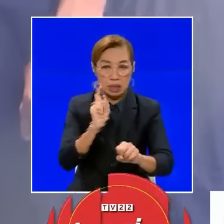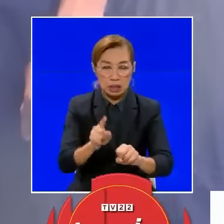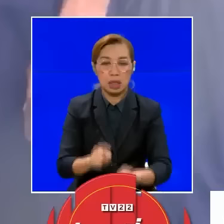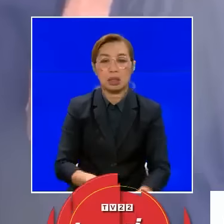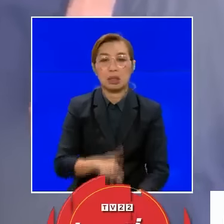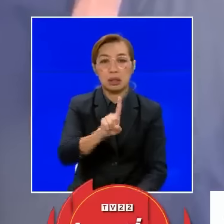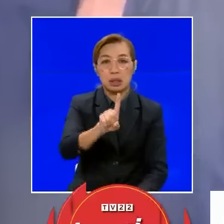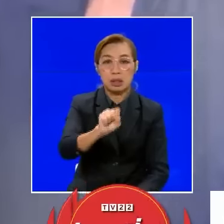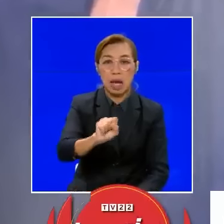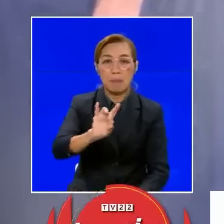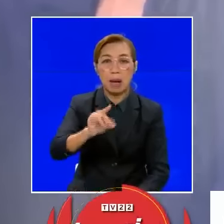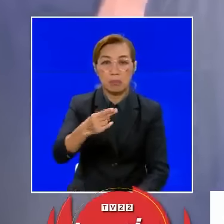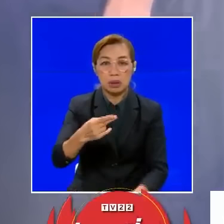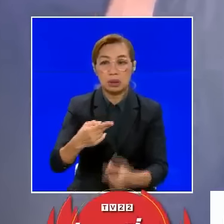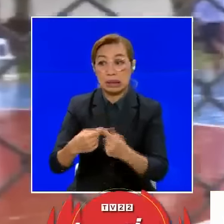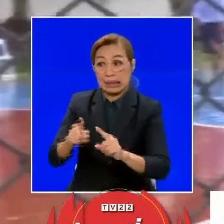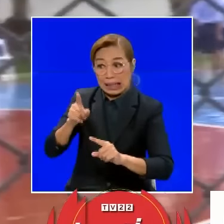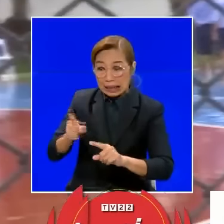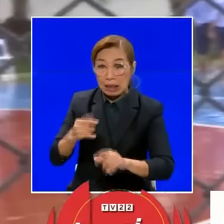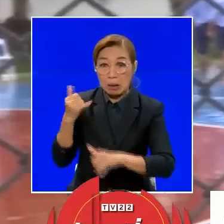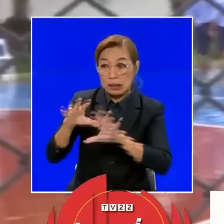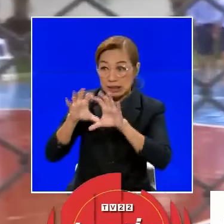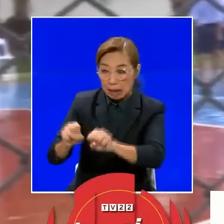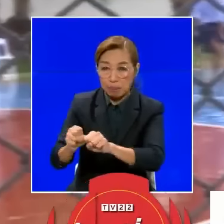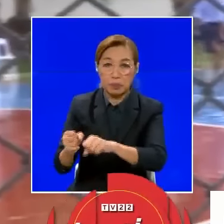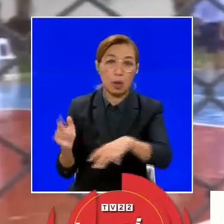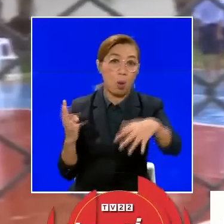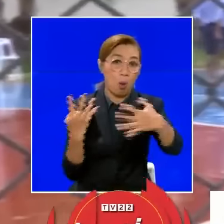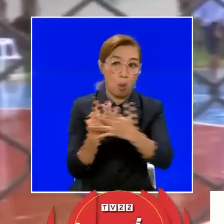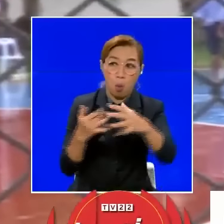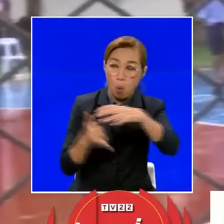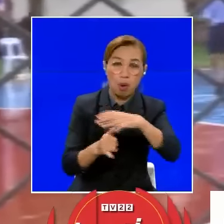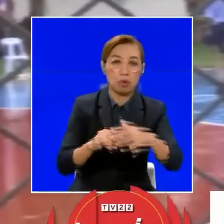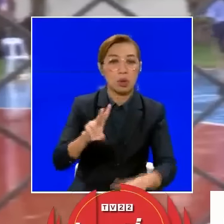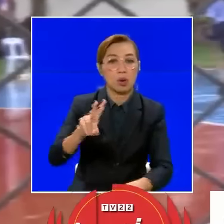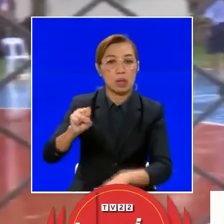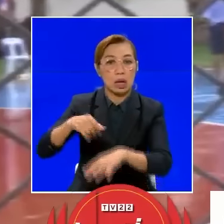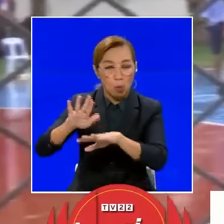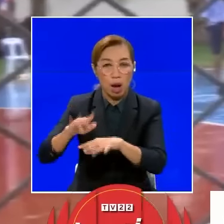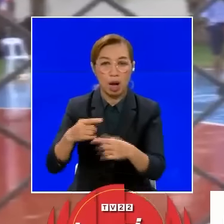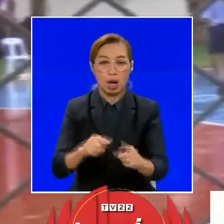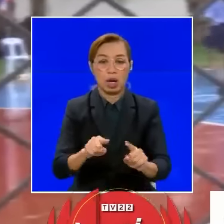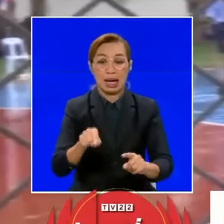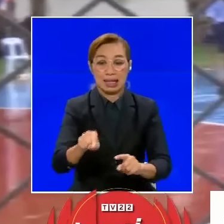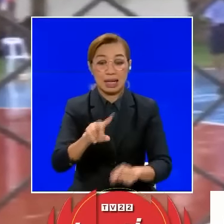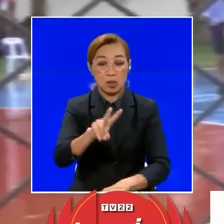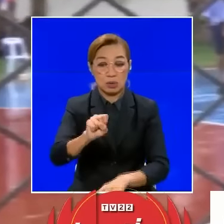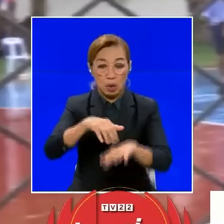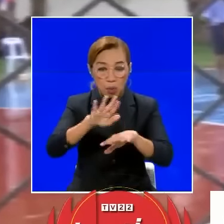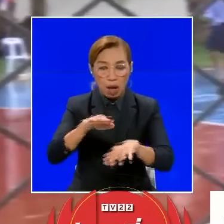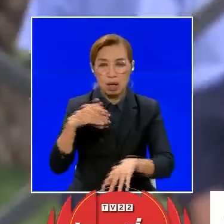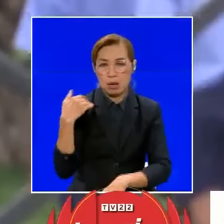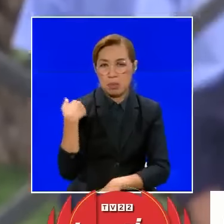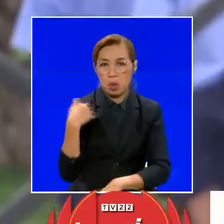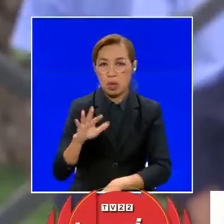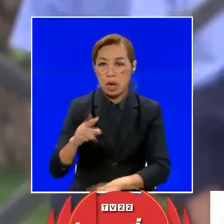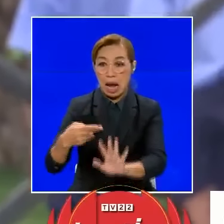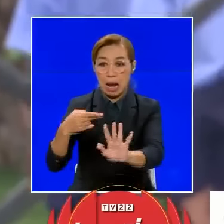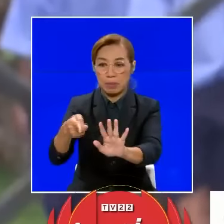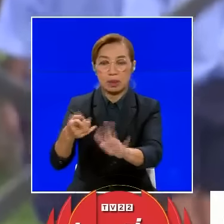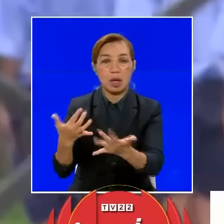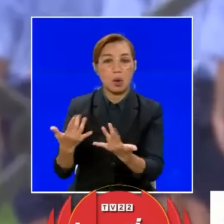280,000มันเกินไปเป็นแสนแล้วก็เป็นผู้ต้องขังที่อยู่ระหว่างพิจารณาคดีกว่า 50,000 คนซึ่งขณะนี้เหมือนเราปฏิบัติขัดรั